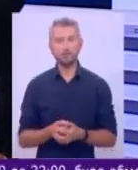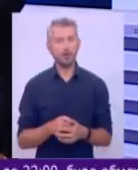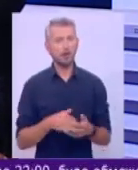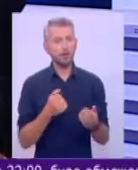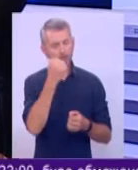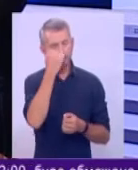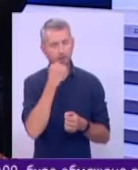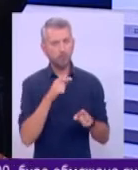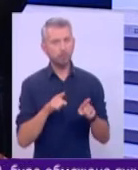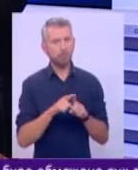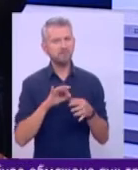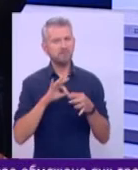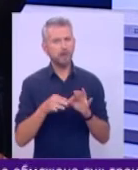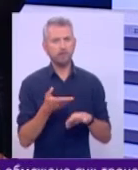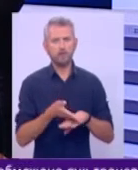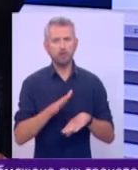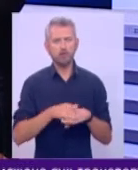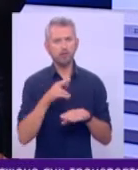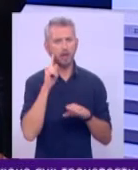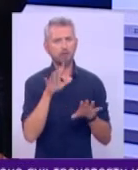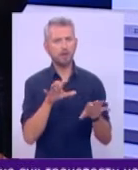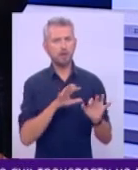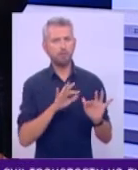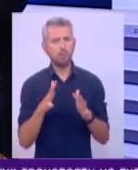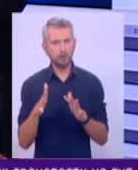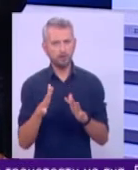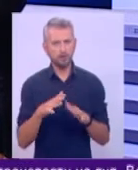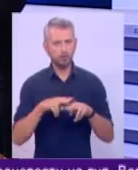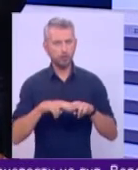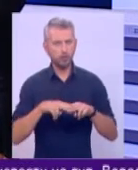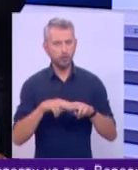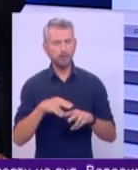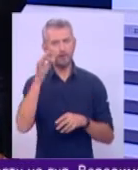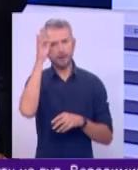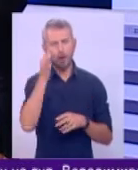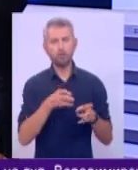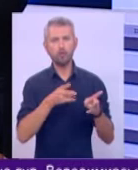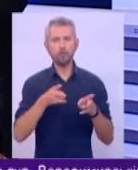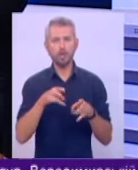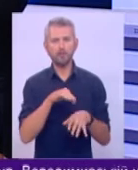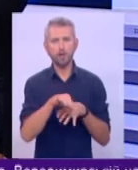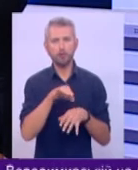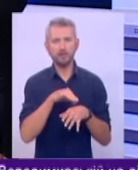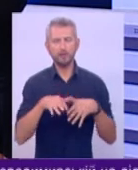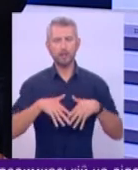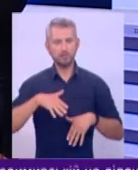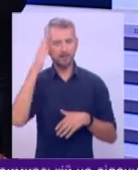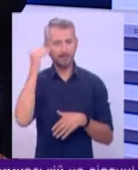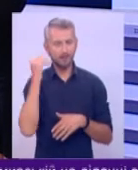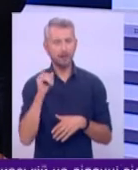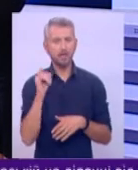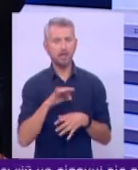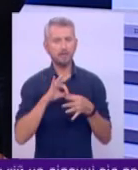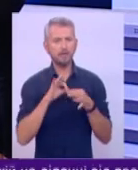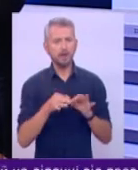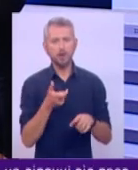сьогодні, знаєш, складні, тяжкі для сприйняття події відбуваються у столиці. Згадуємо жертв геноциду кримських татар, ну і складна,